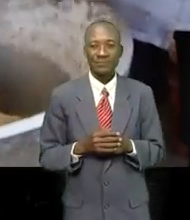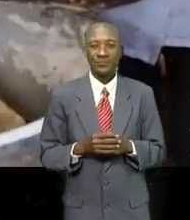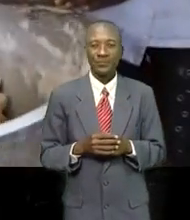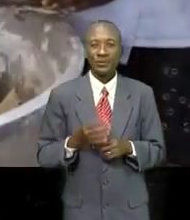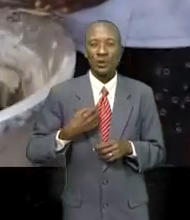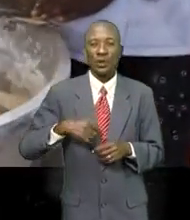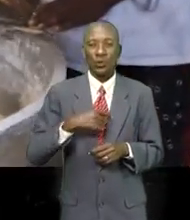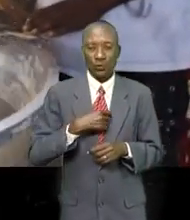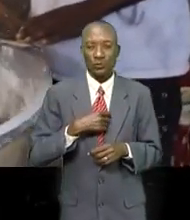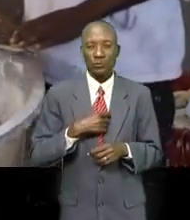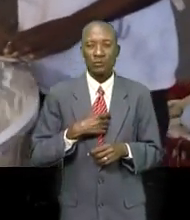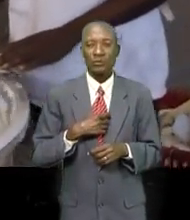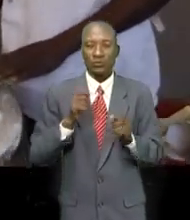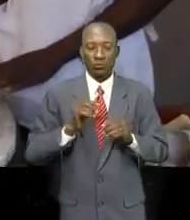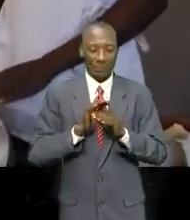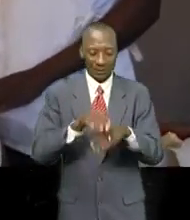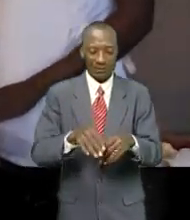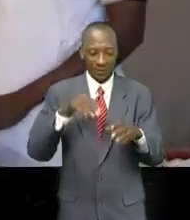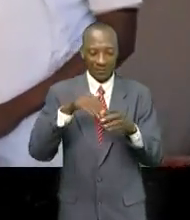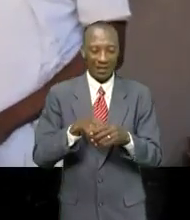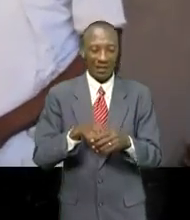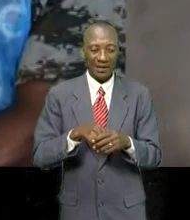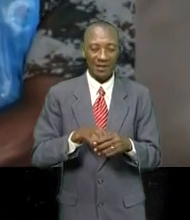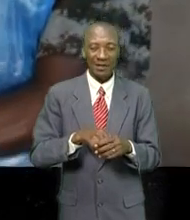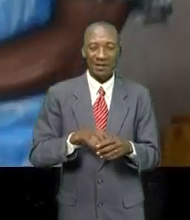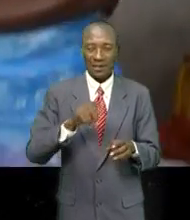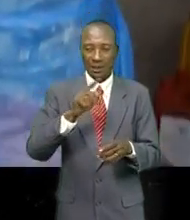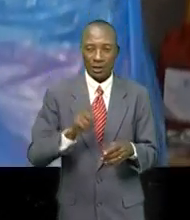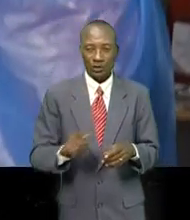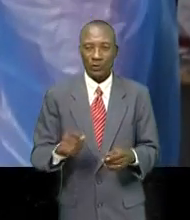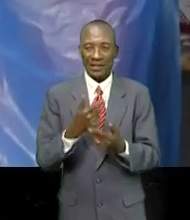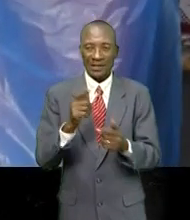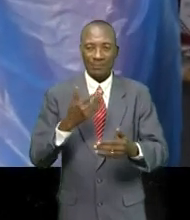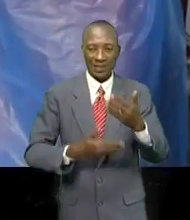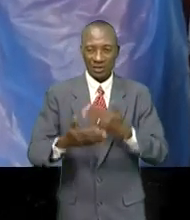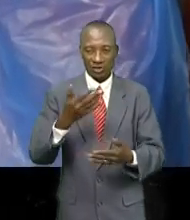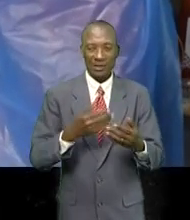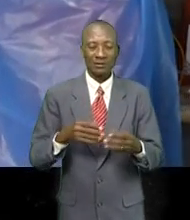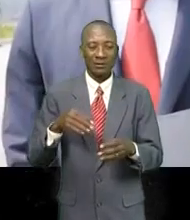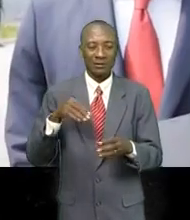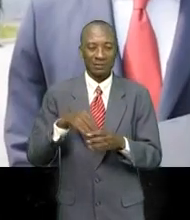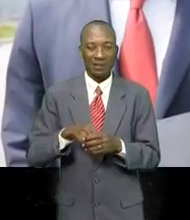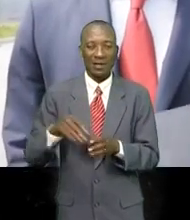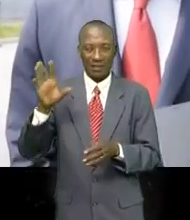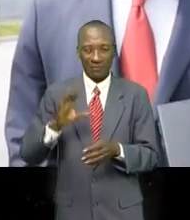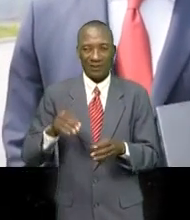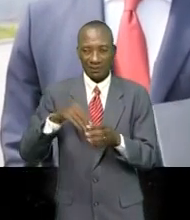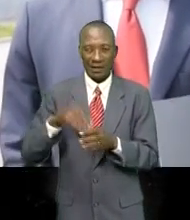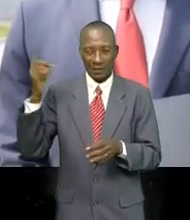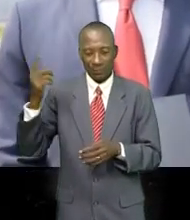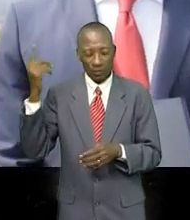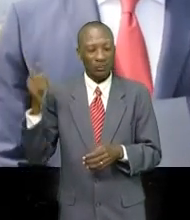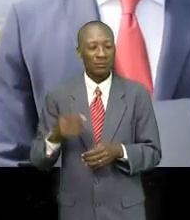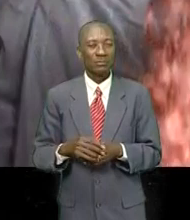GOA. Et c'est une initiative qui nous permet de pouvoir rentrer dans le marché à la fois